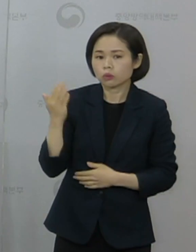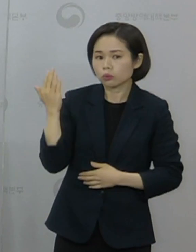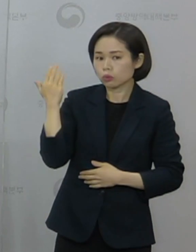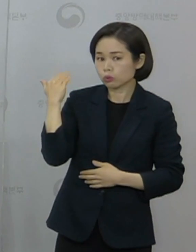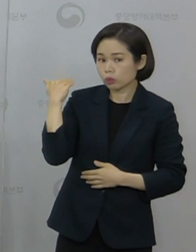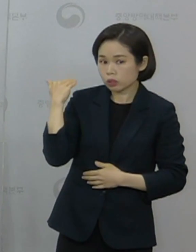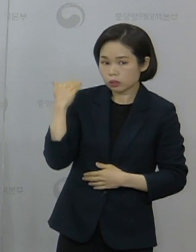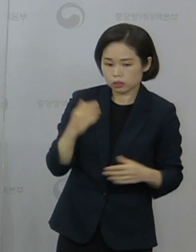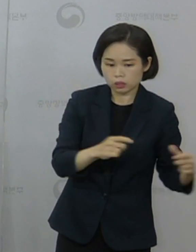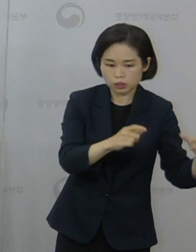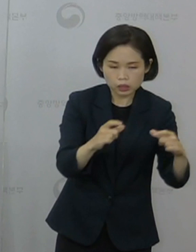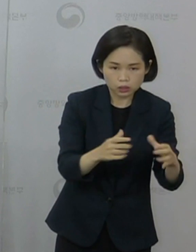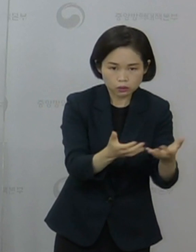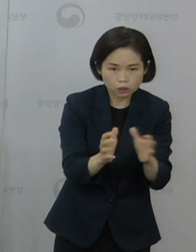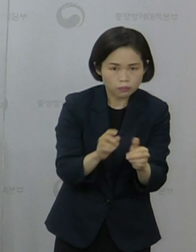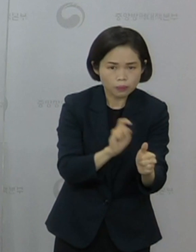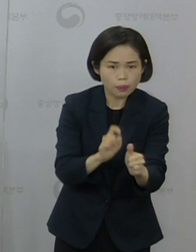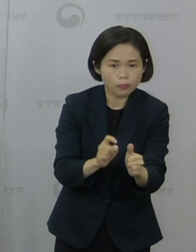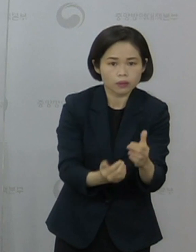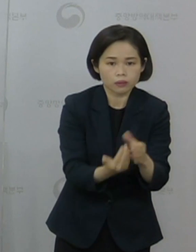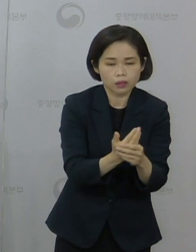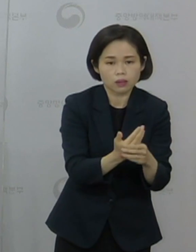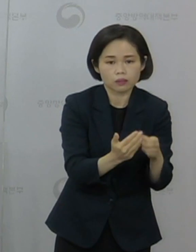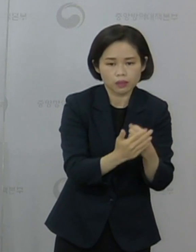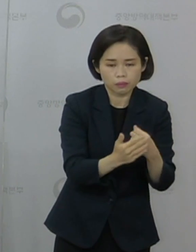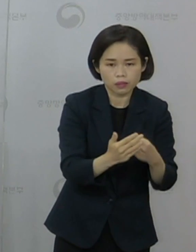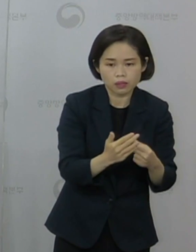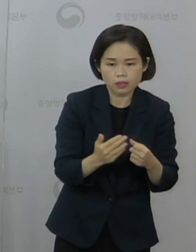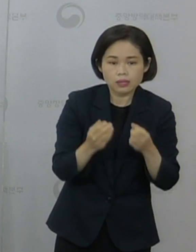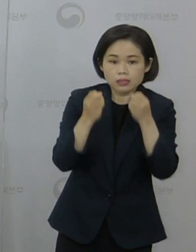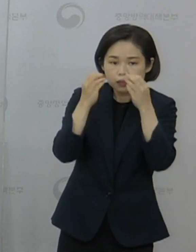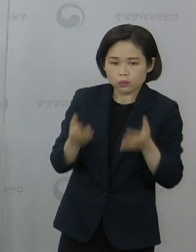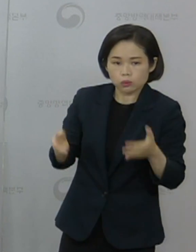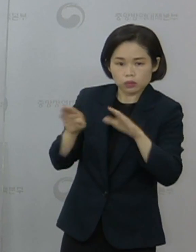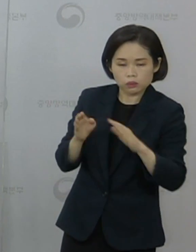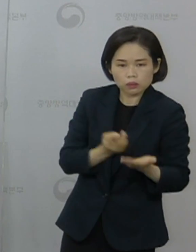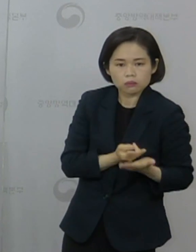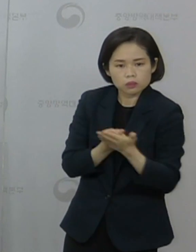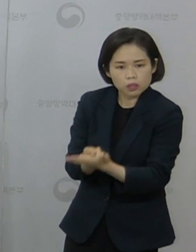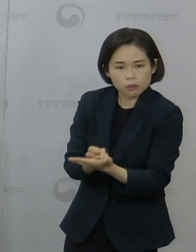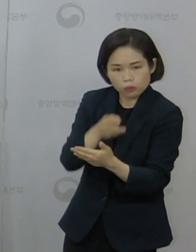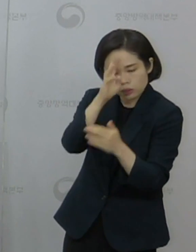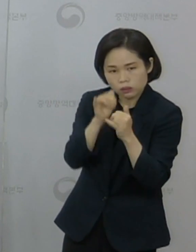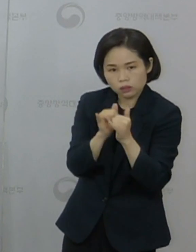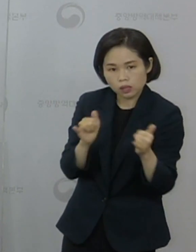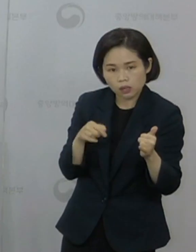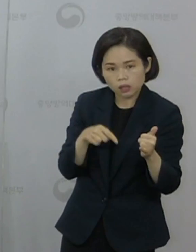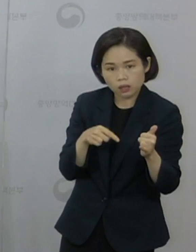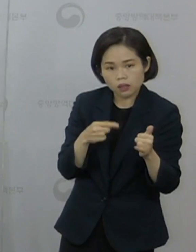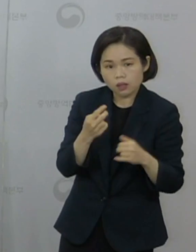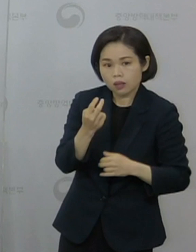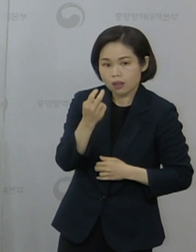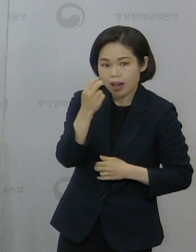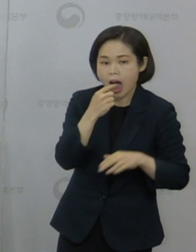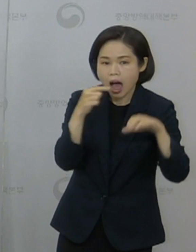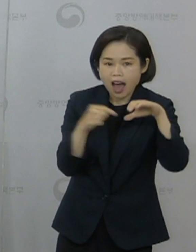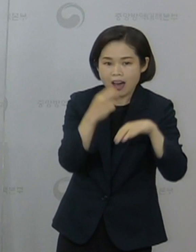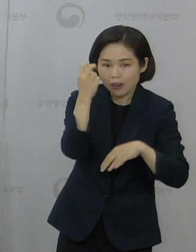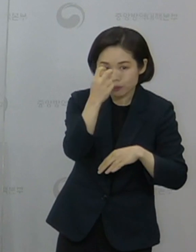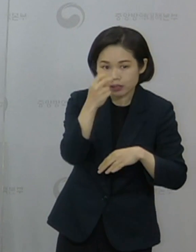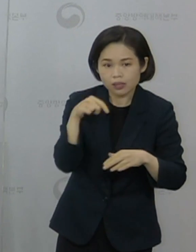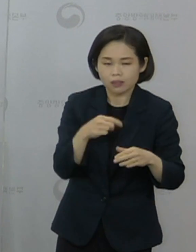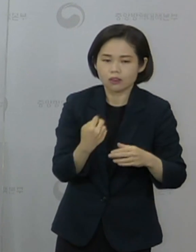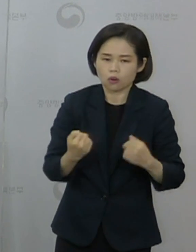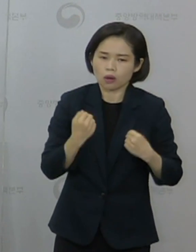며 미 증가 하면서 친굴 입소자 또는 신규 입원 환자에 대해서 검사에 대한 비용을 건강보험에서